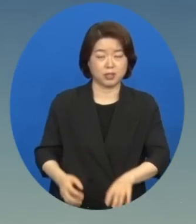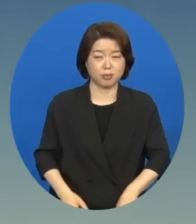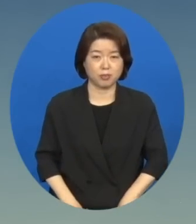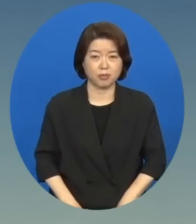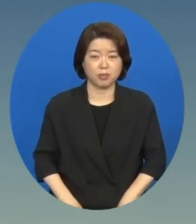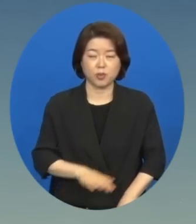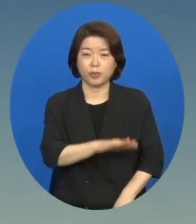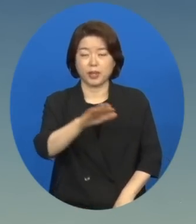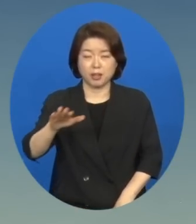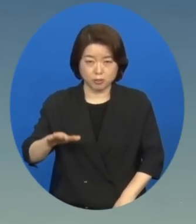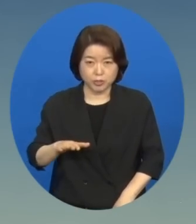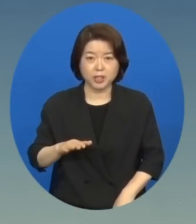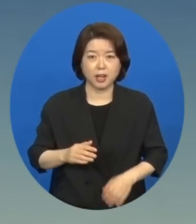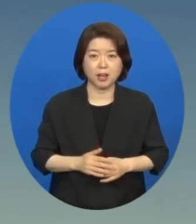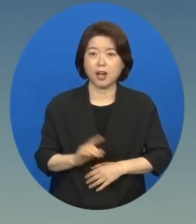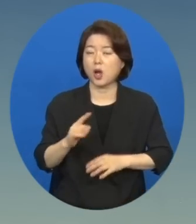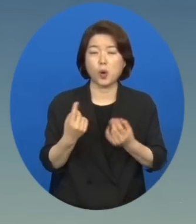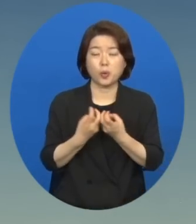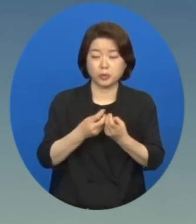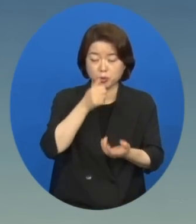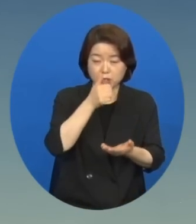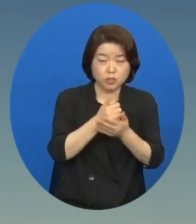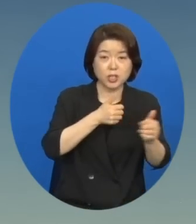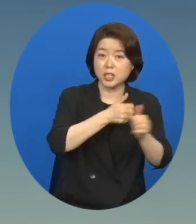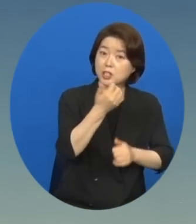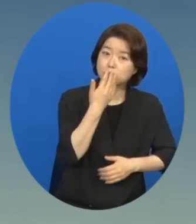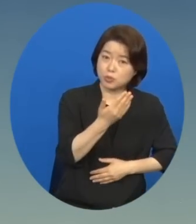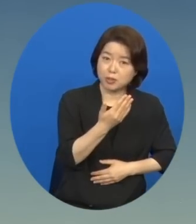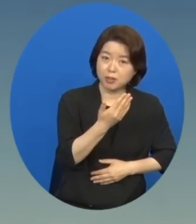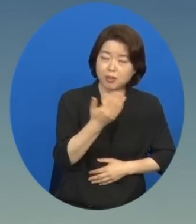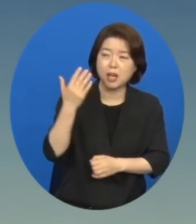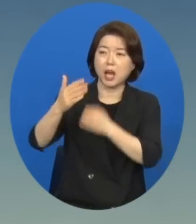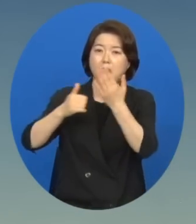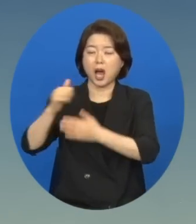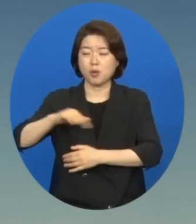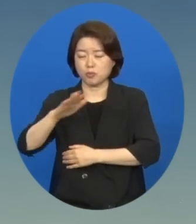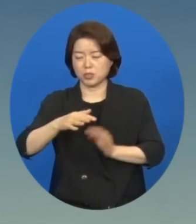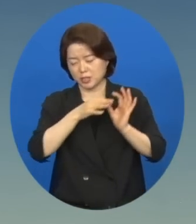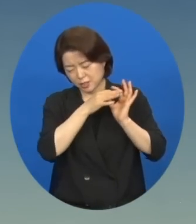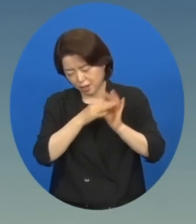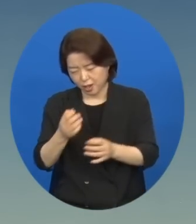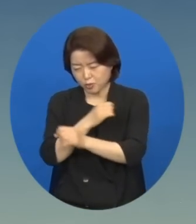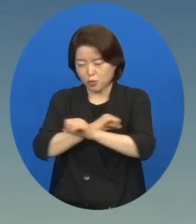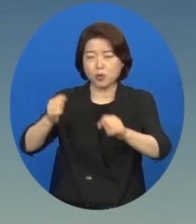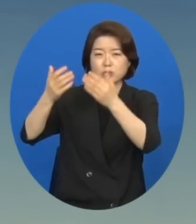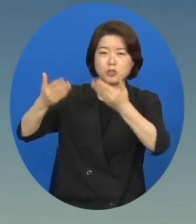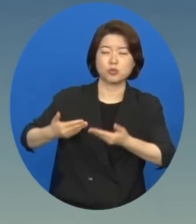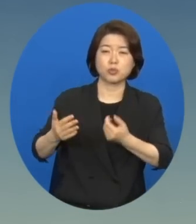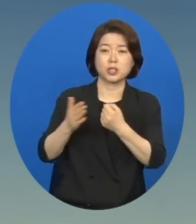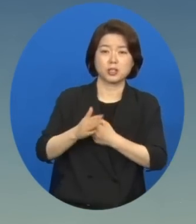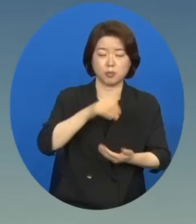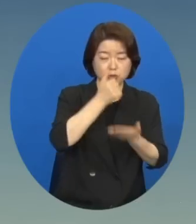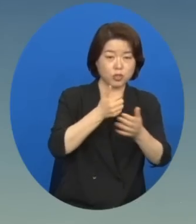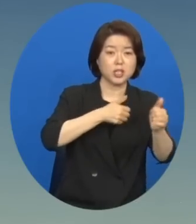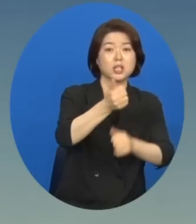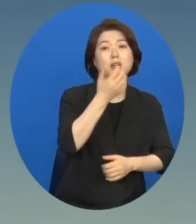여러분, 우리가 어떻게 죄를 이기는가? 하나님이 우리를 끊임없이 용서하시기 때문에 죄를 이기는